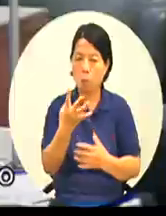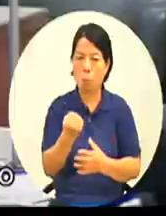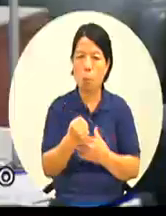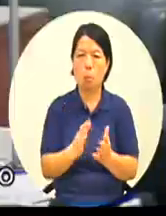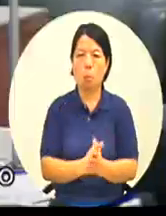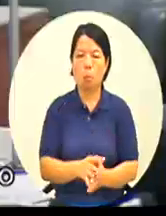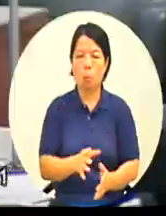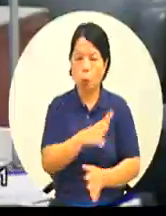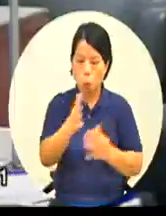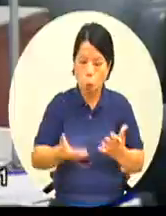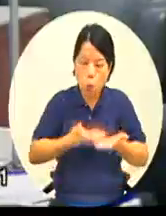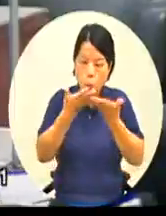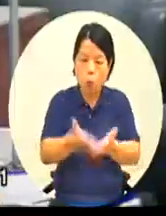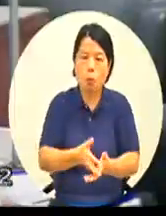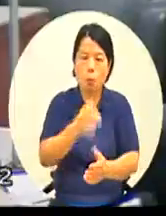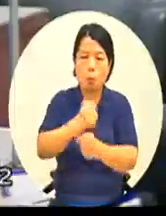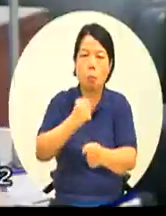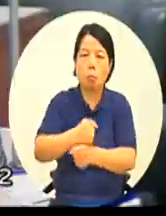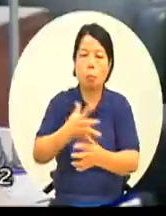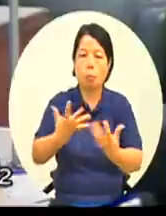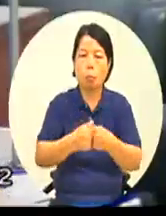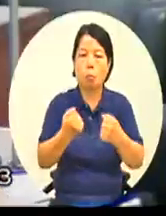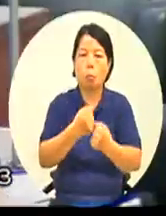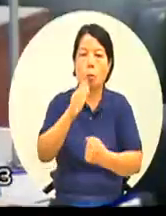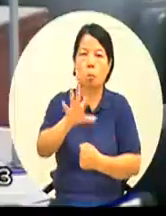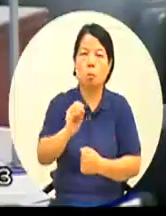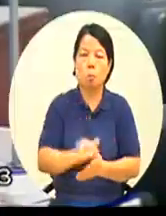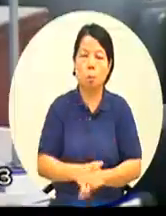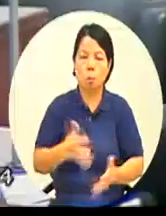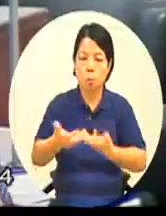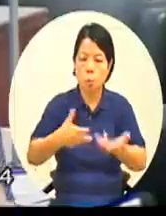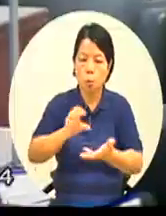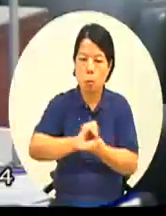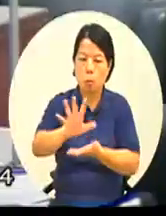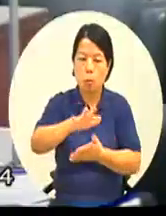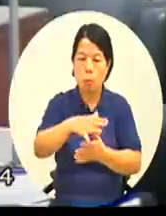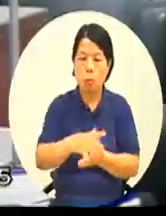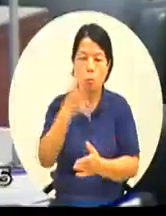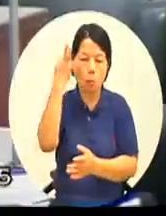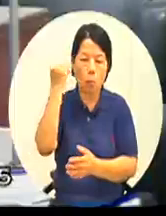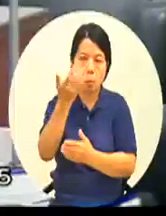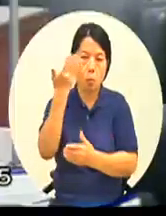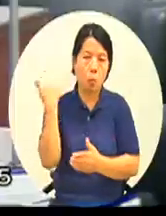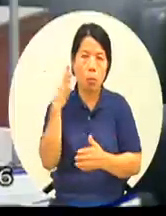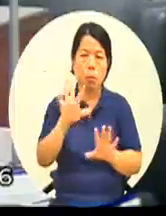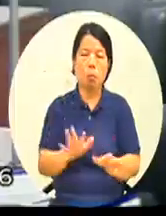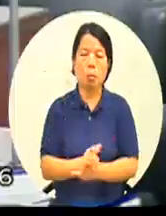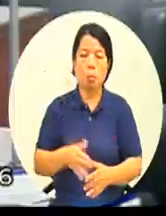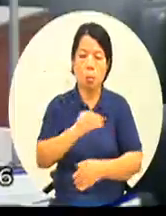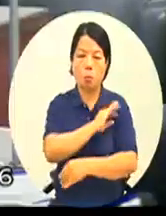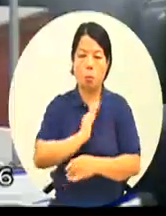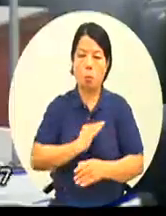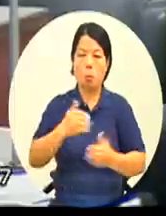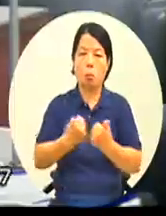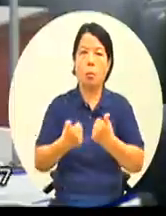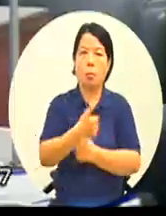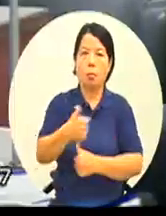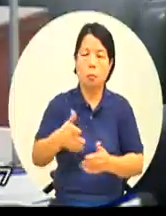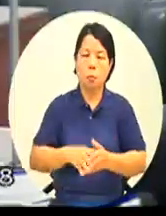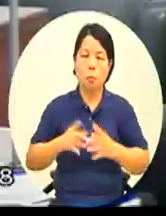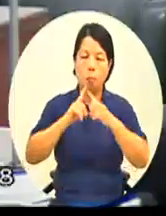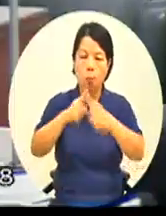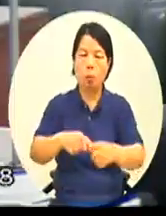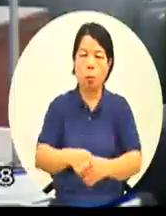么样的就业机会。那当然，我也看到我们的业务报告，甚至前几天我跟邱俊宪议员也曾经去我们这个职